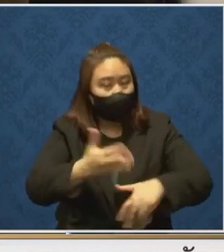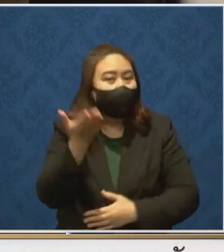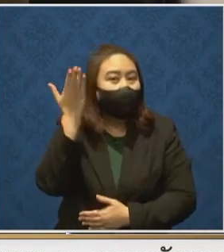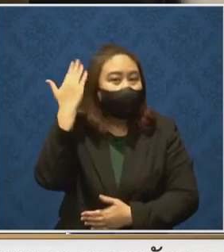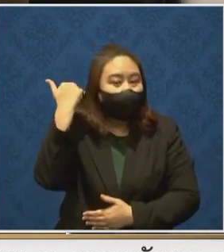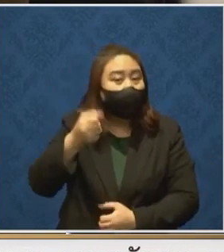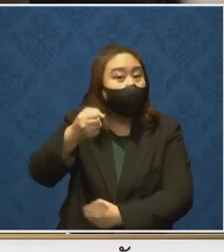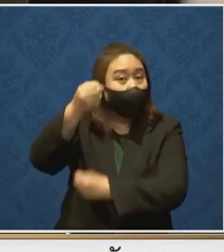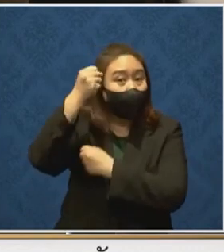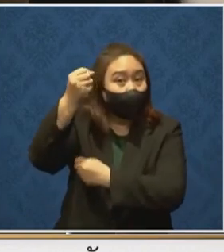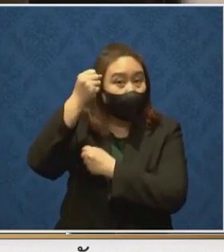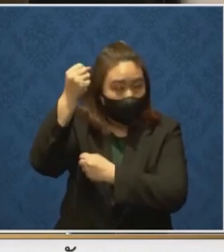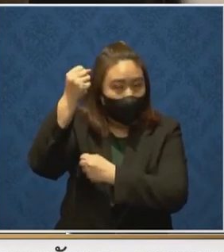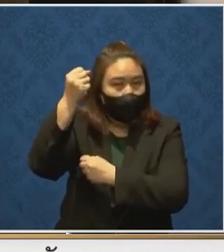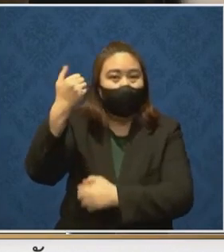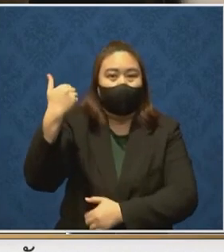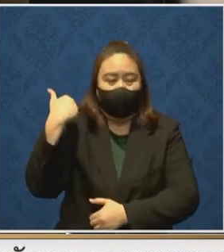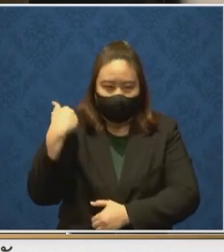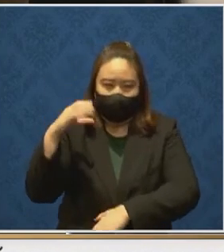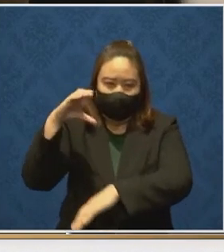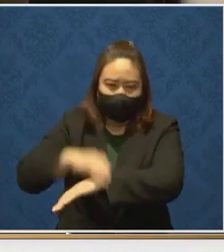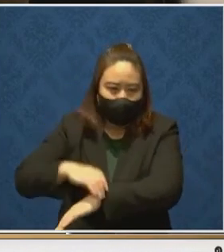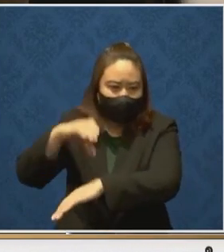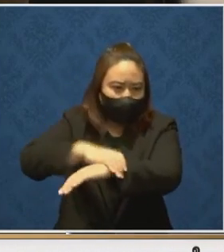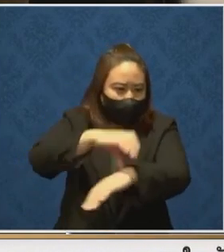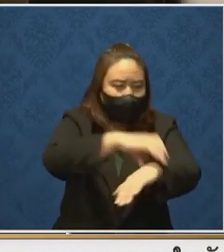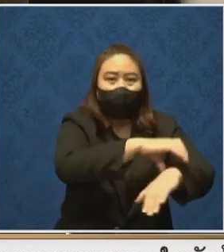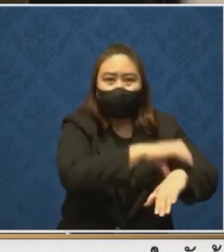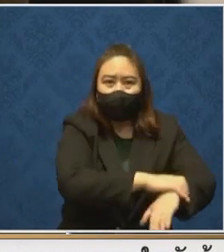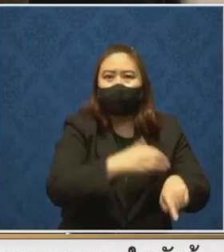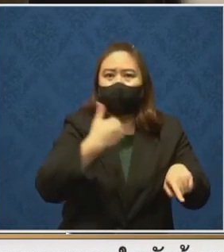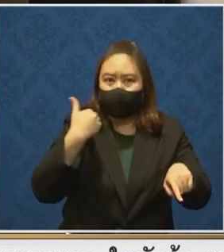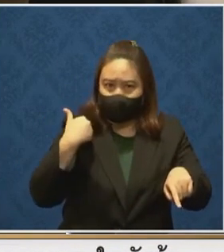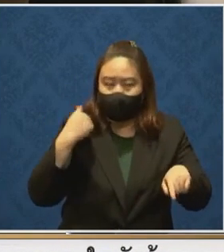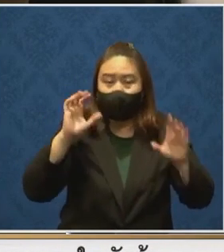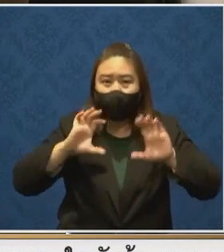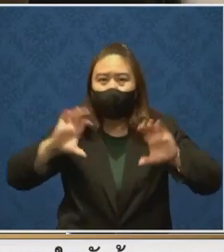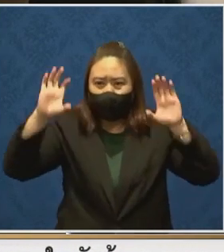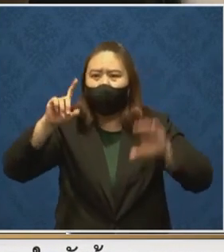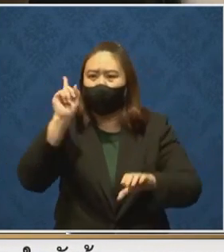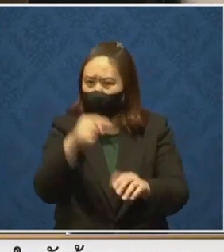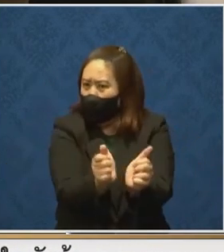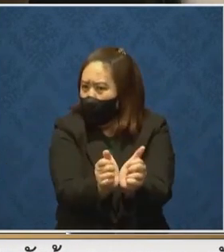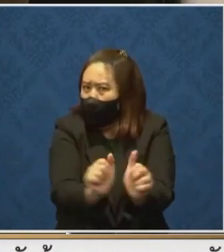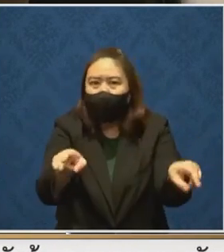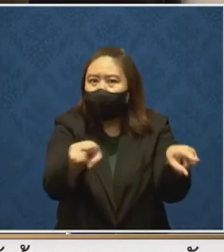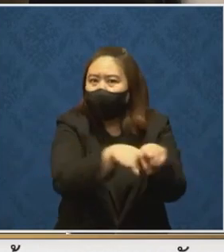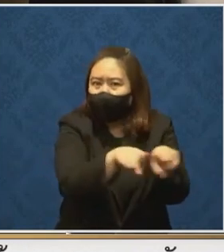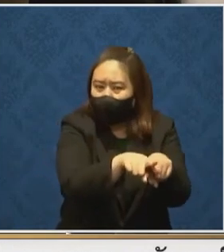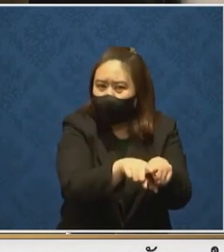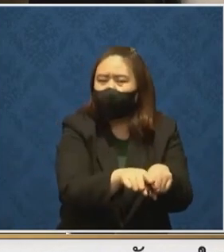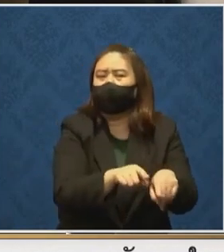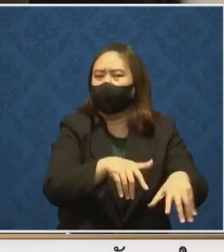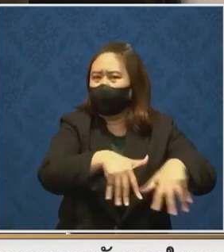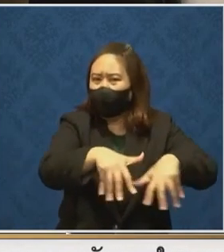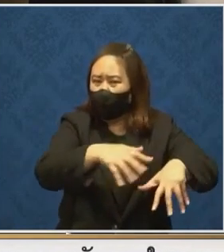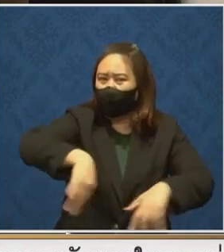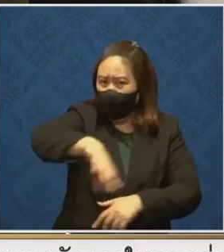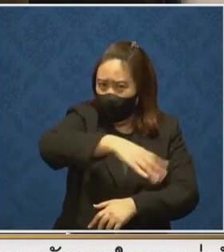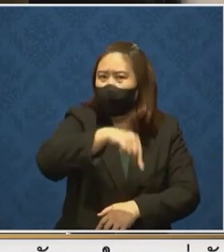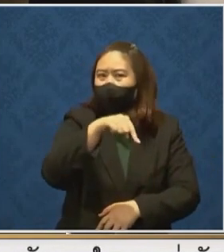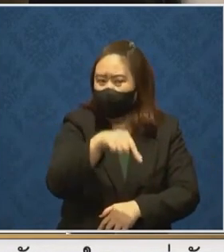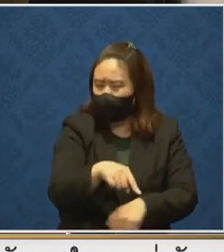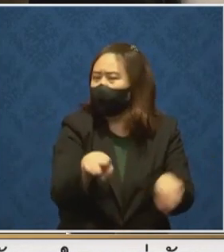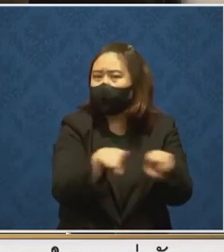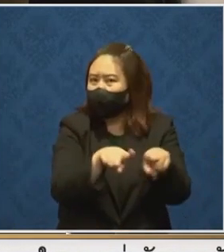ทางการเมืองเกิดนกโทษทางคามคิมากมายรัฐบาลต้องหยดดำเินคดีกพนประชาชนและคนหน่มสาว อนาคตของป